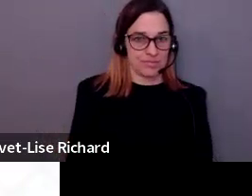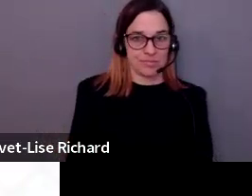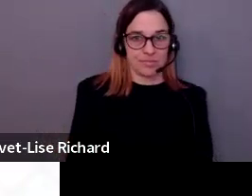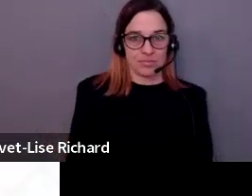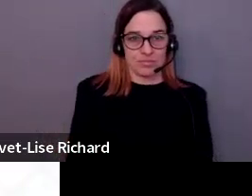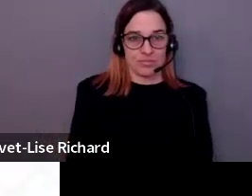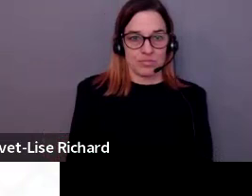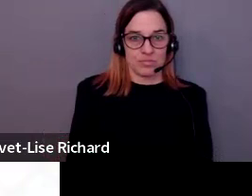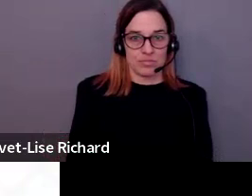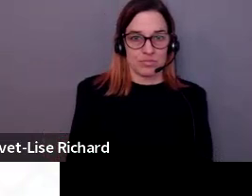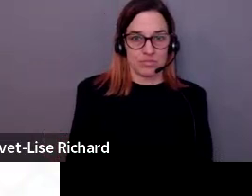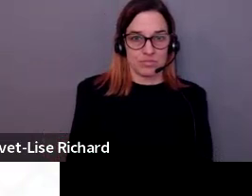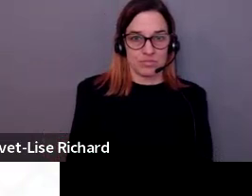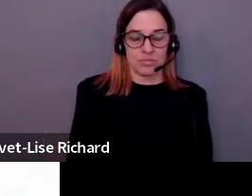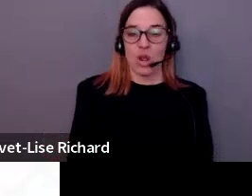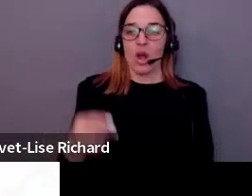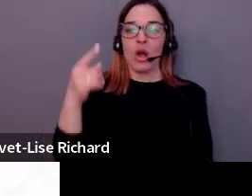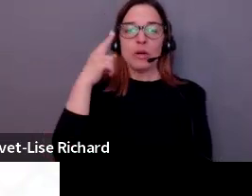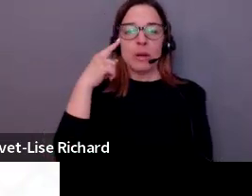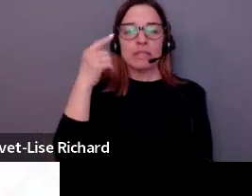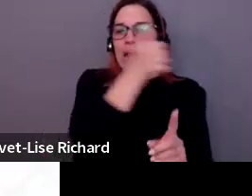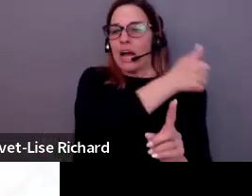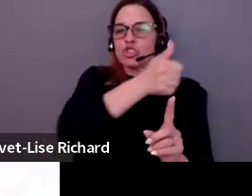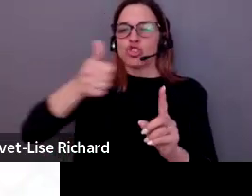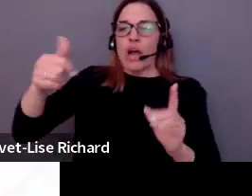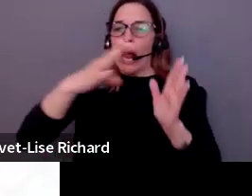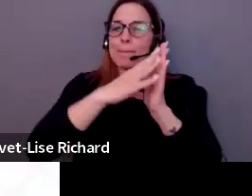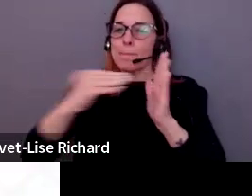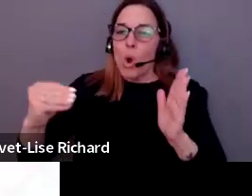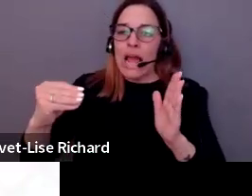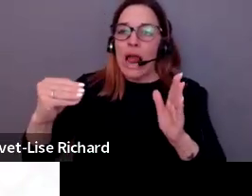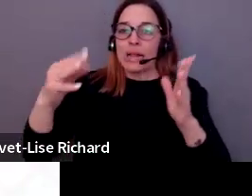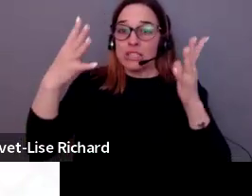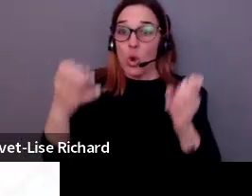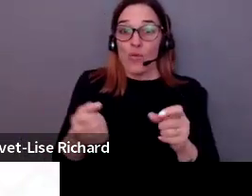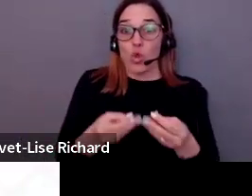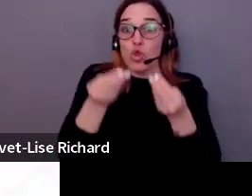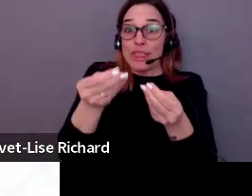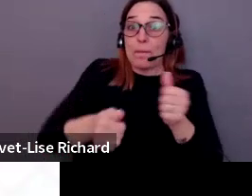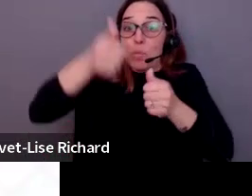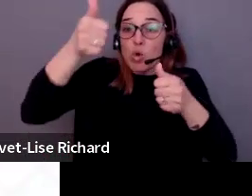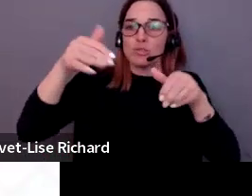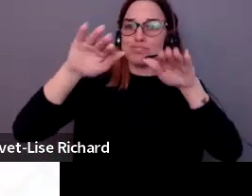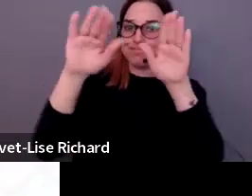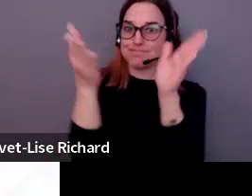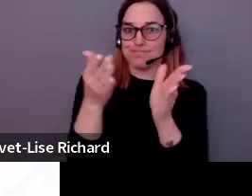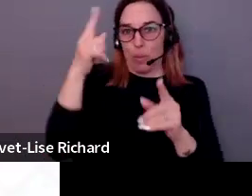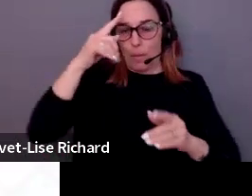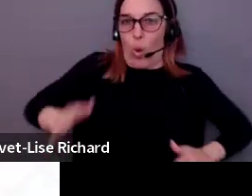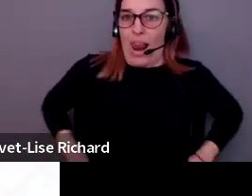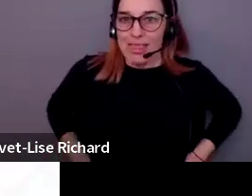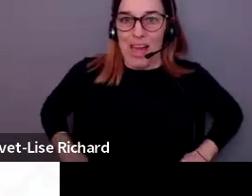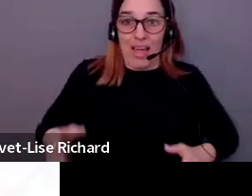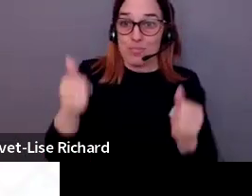Je pense que dans toutes les morphologies, ce qui est important, c'est de venir définir notre taille. Et après ça,